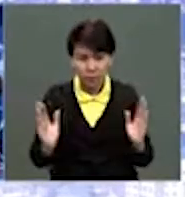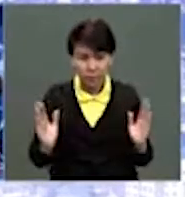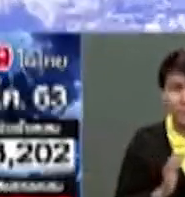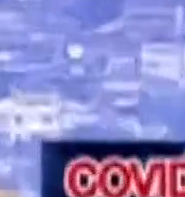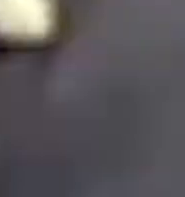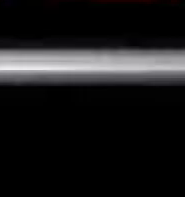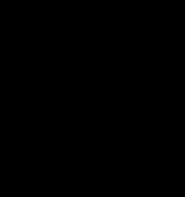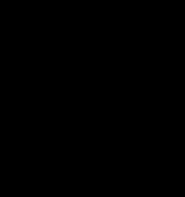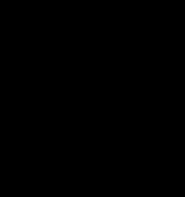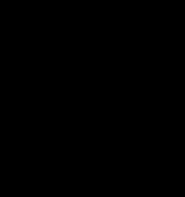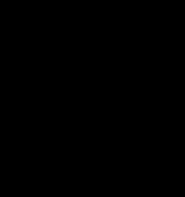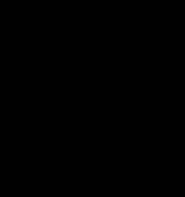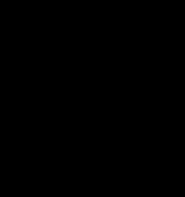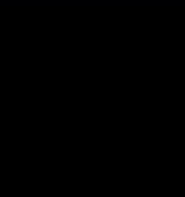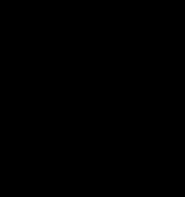โน้ท